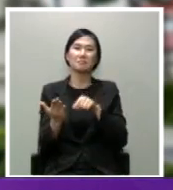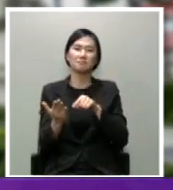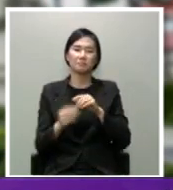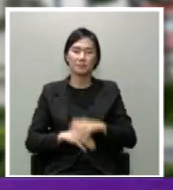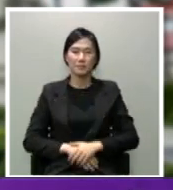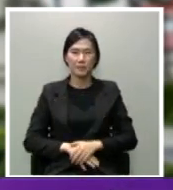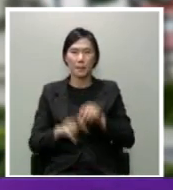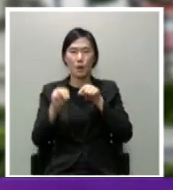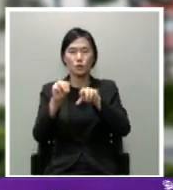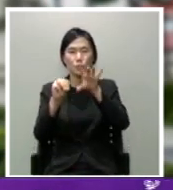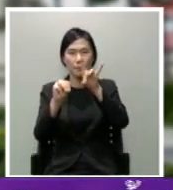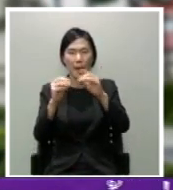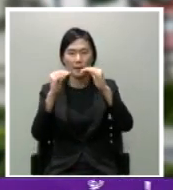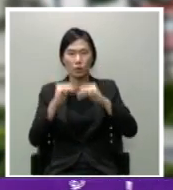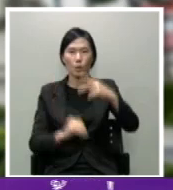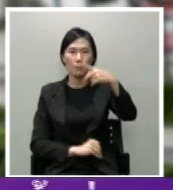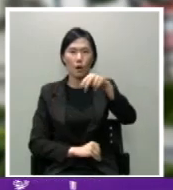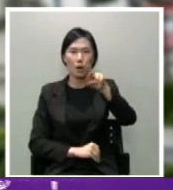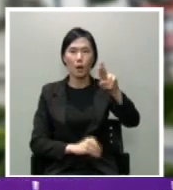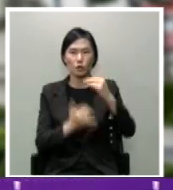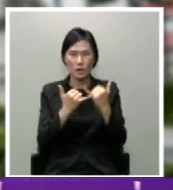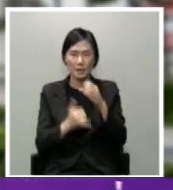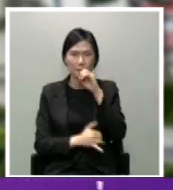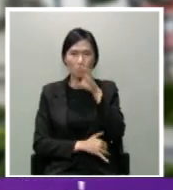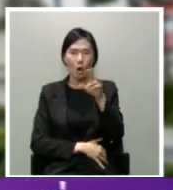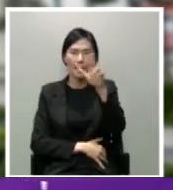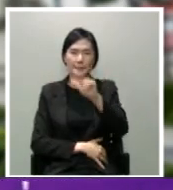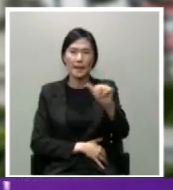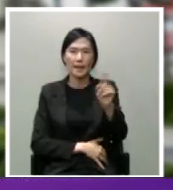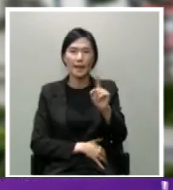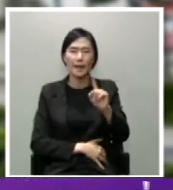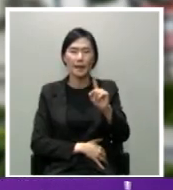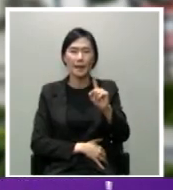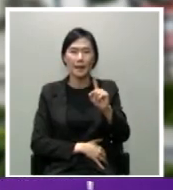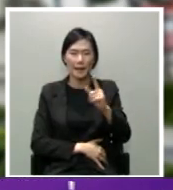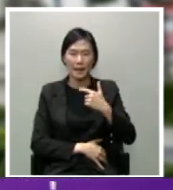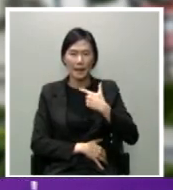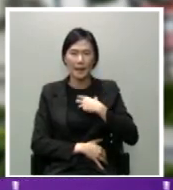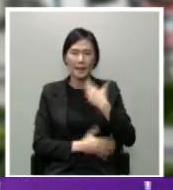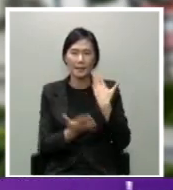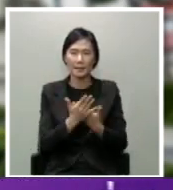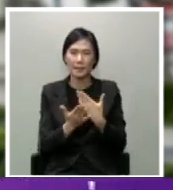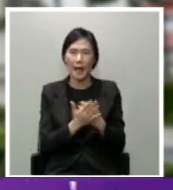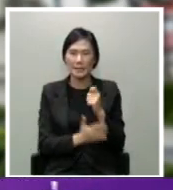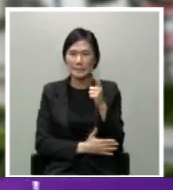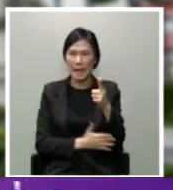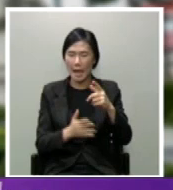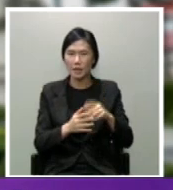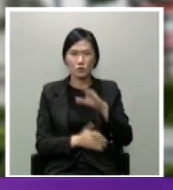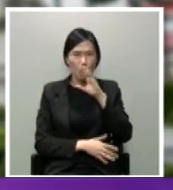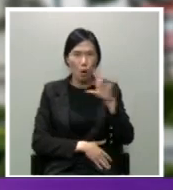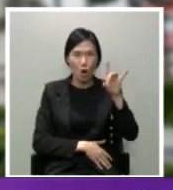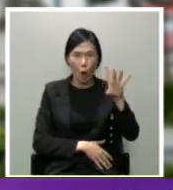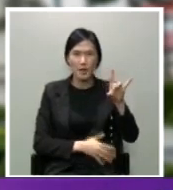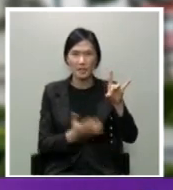มาตรา8ของพระราชบัญญัติฉบับนี้บอกว่าให้จ่ายสินบนร้อยละ